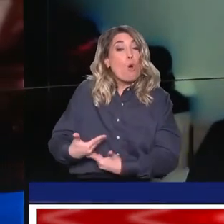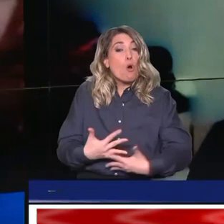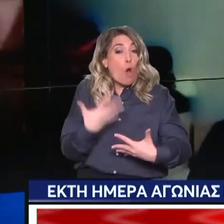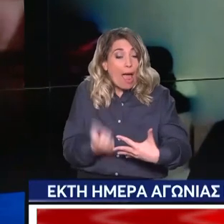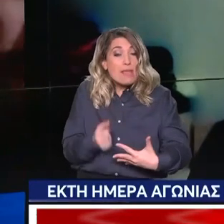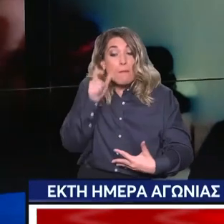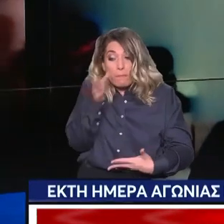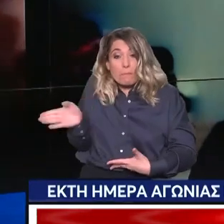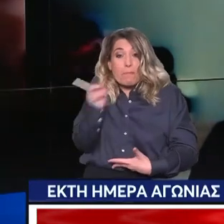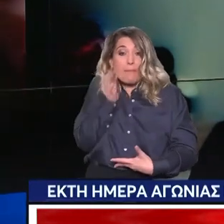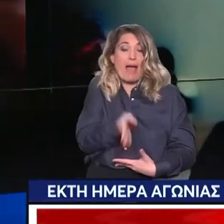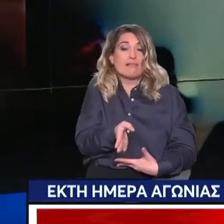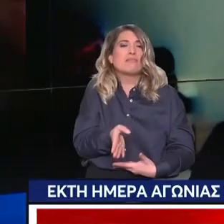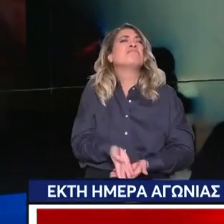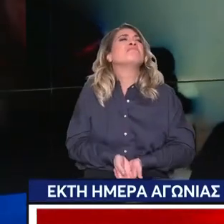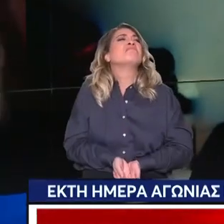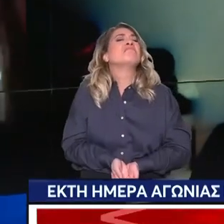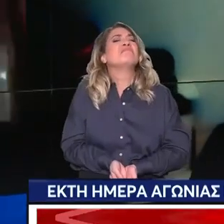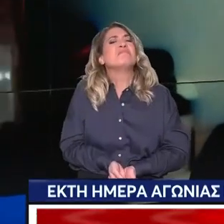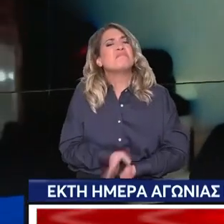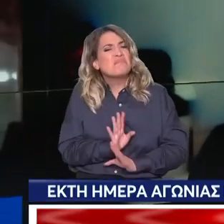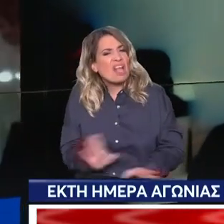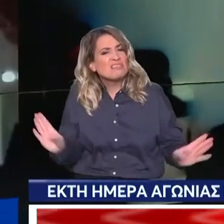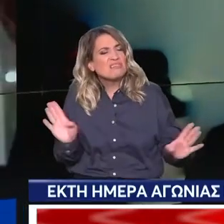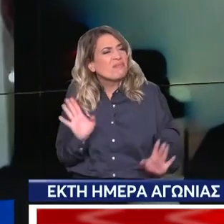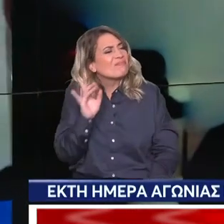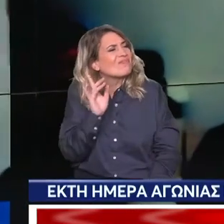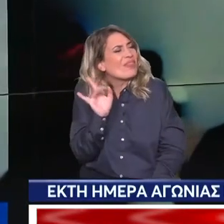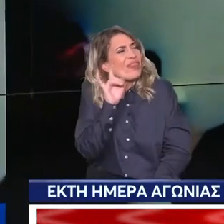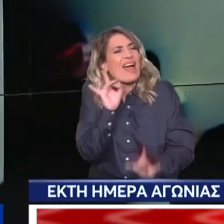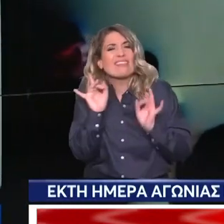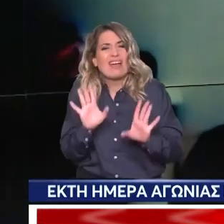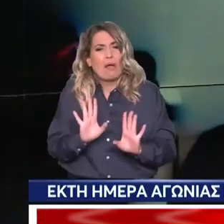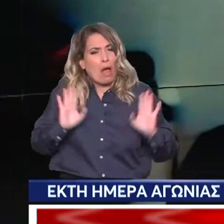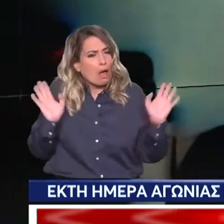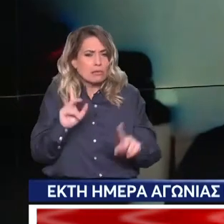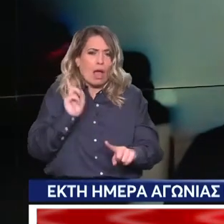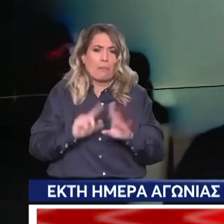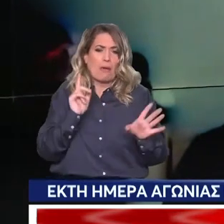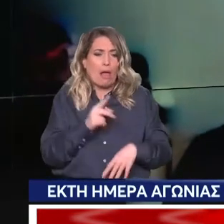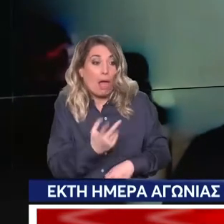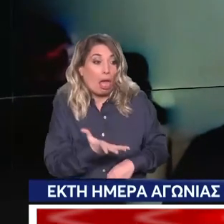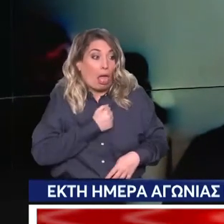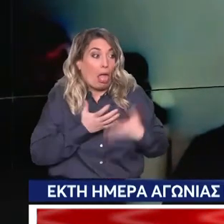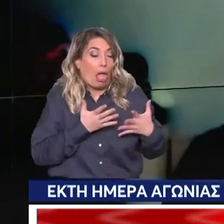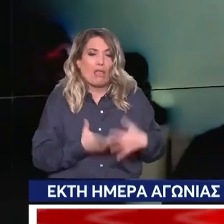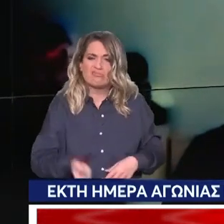χωρίς να έχουμε καταλάβει ακόμα το πόσο εύκολα. Τώρα, θα μιλήσουμε με μια κυρία.